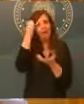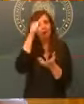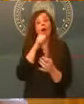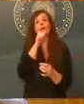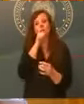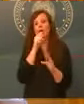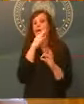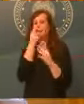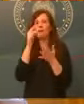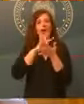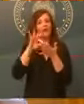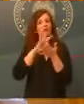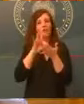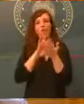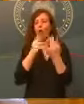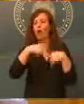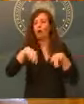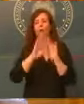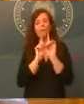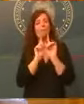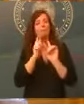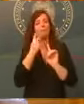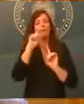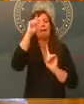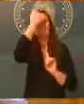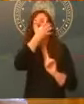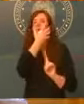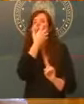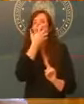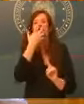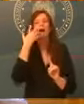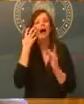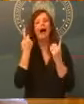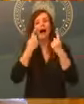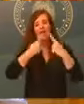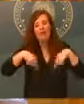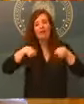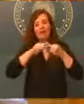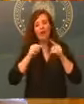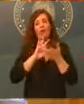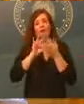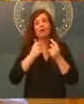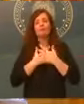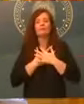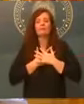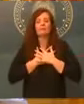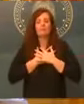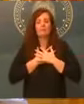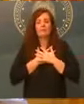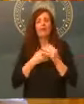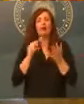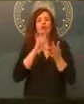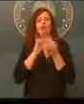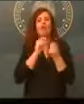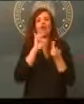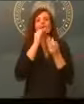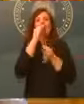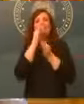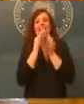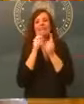centro dei nostri pensieri. Perché la scuola la amiamo, perché la scuola è il nostro futuro. La scuola forma